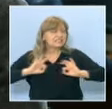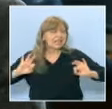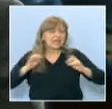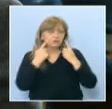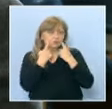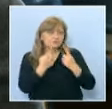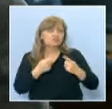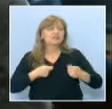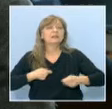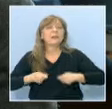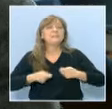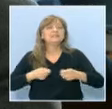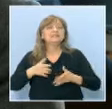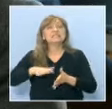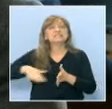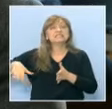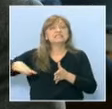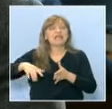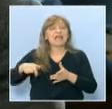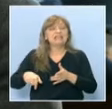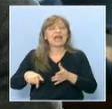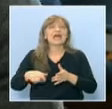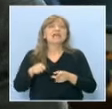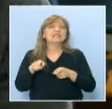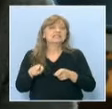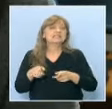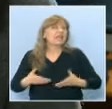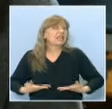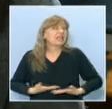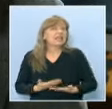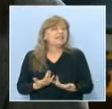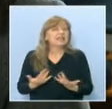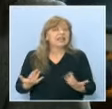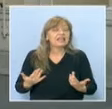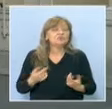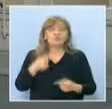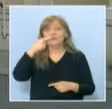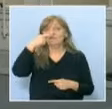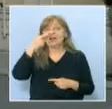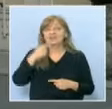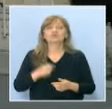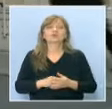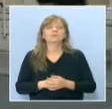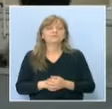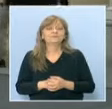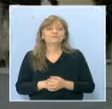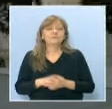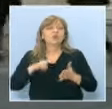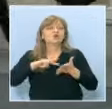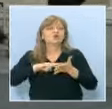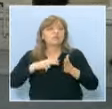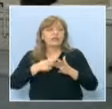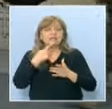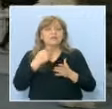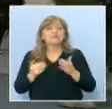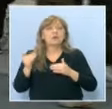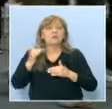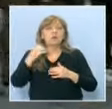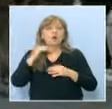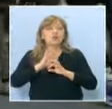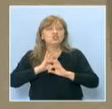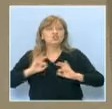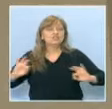което за тях е изключително и интересно и важно, защото им предстои реализация скоро. С проекта за по-чист град